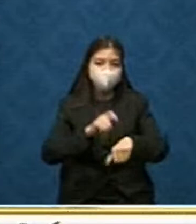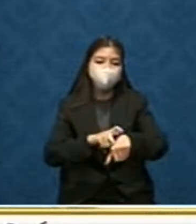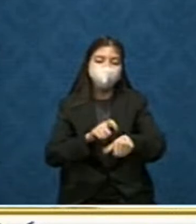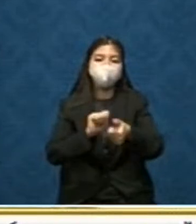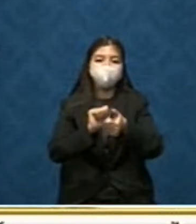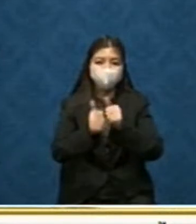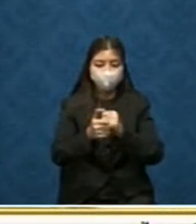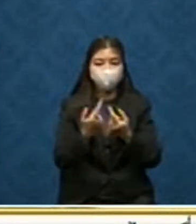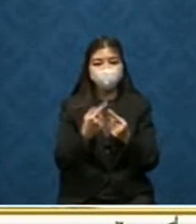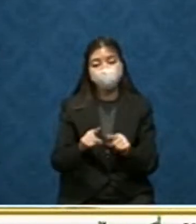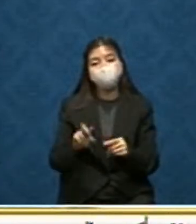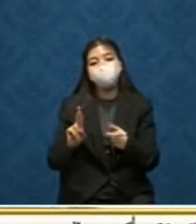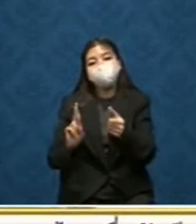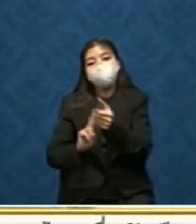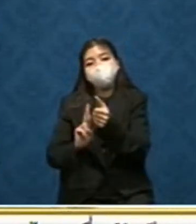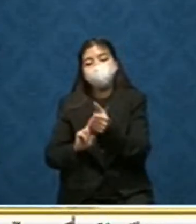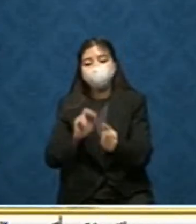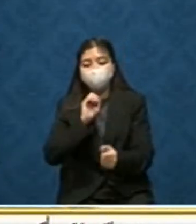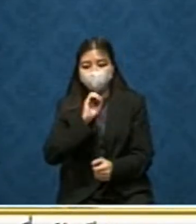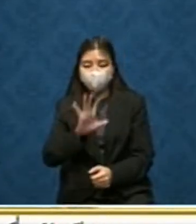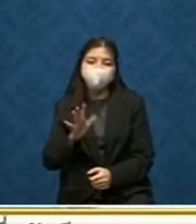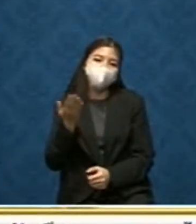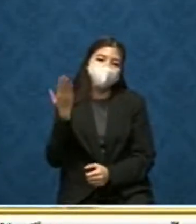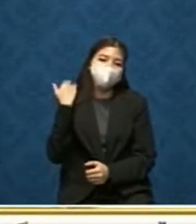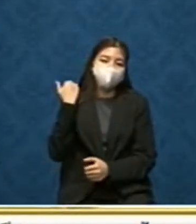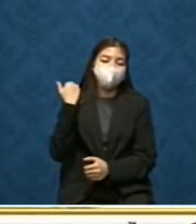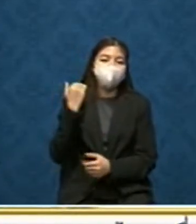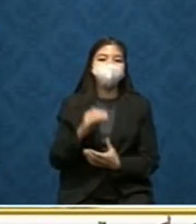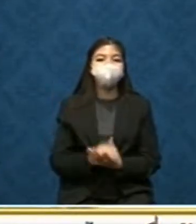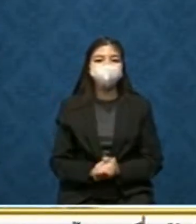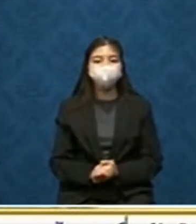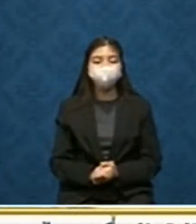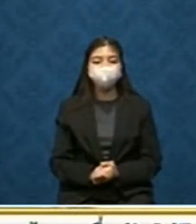แล้ท่ลำตีTON ว่าวันนั้สระสะนันกับ